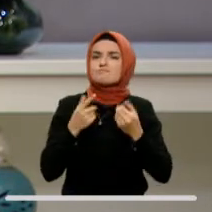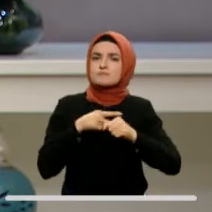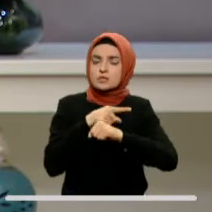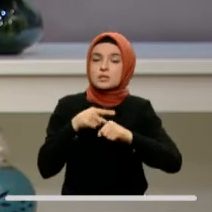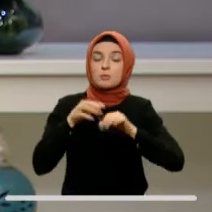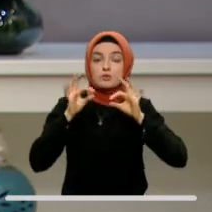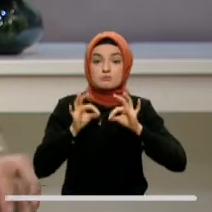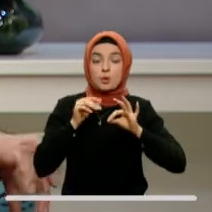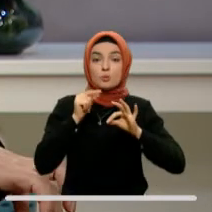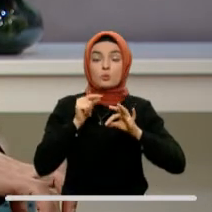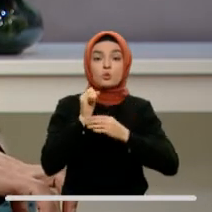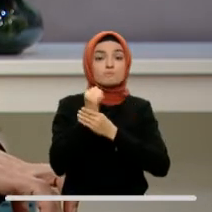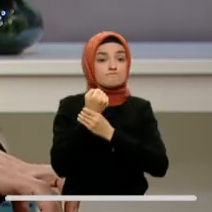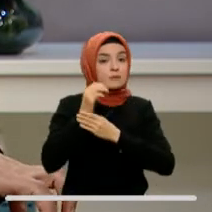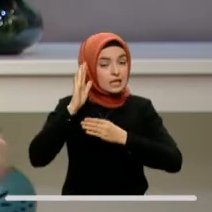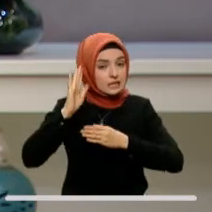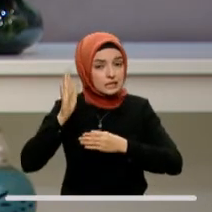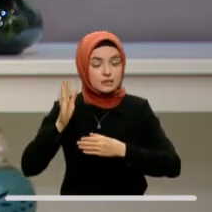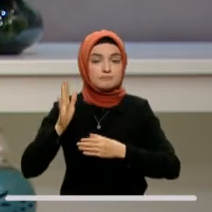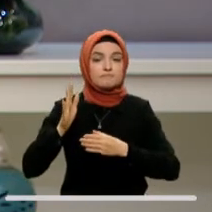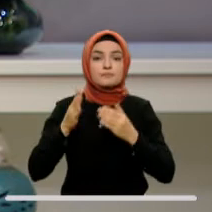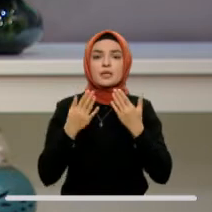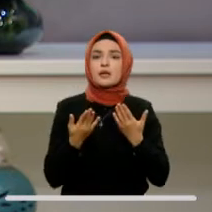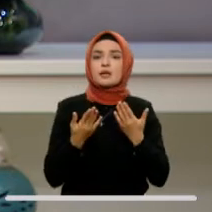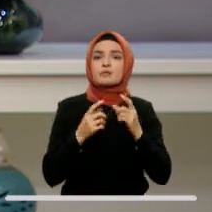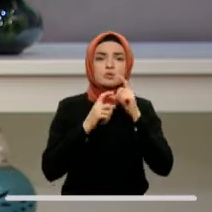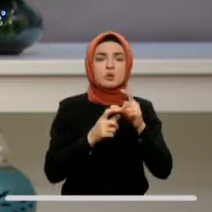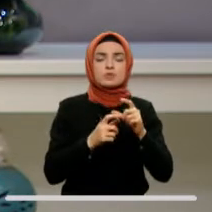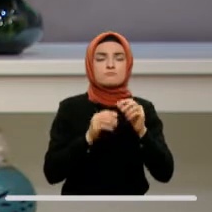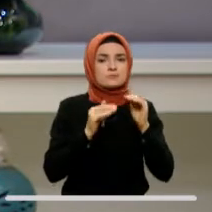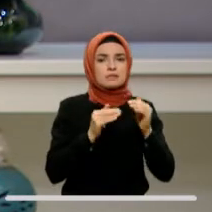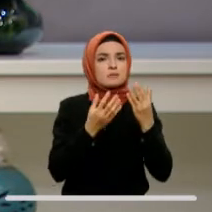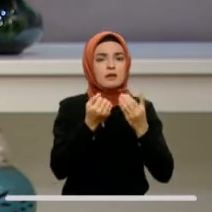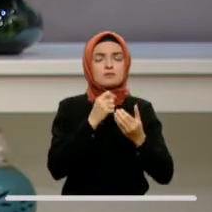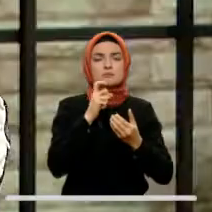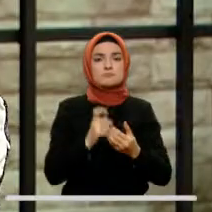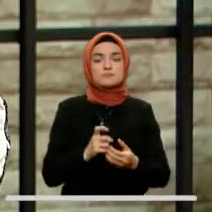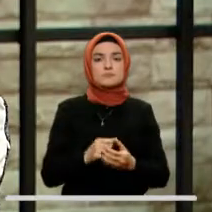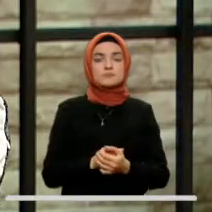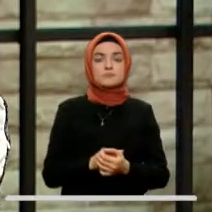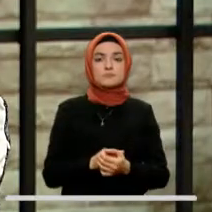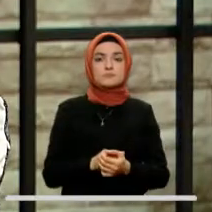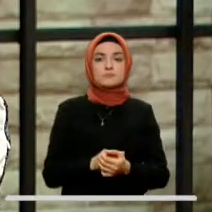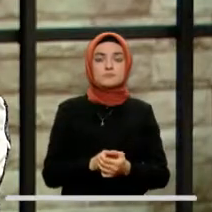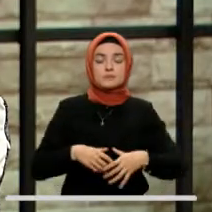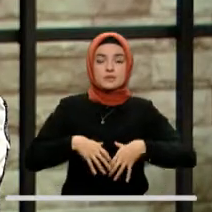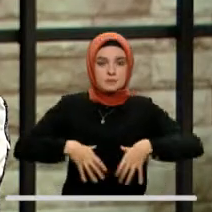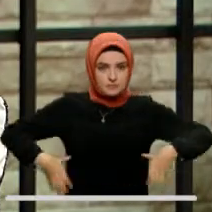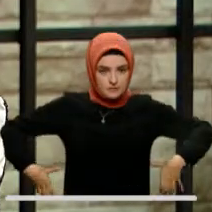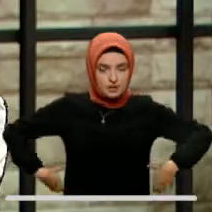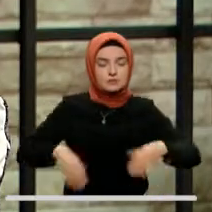artık böyle uzmana gidelim ve şey yapalım, bir destek alalım? İşte dediğim gibi. Bel çevresi. Evet.